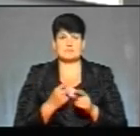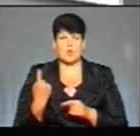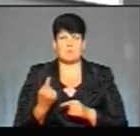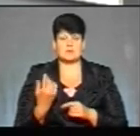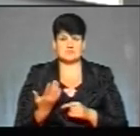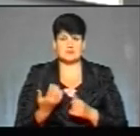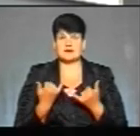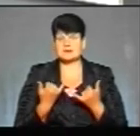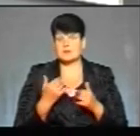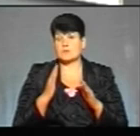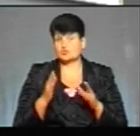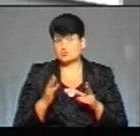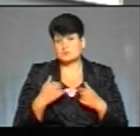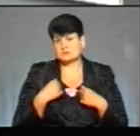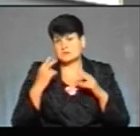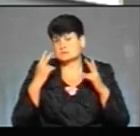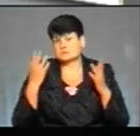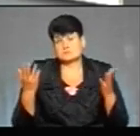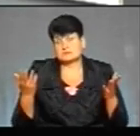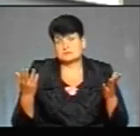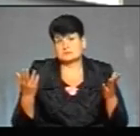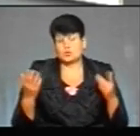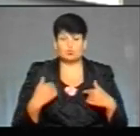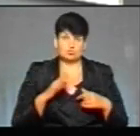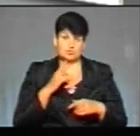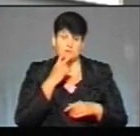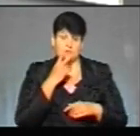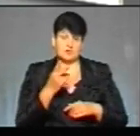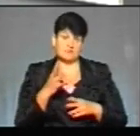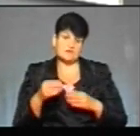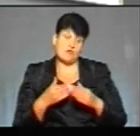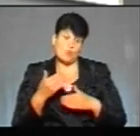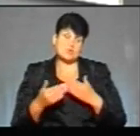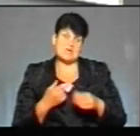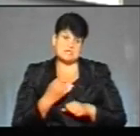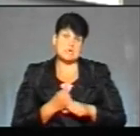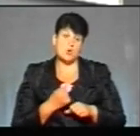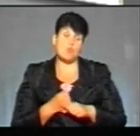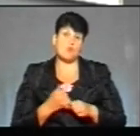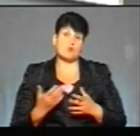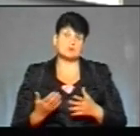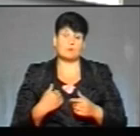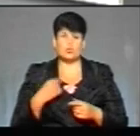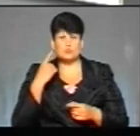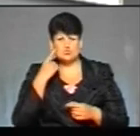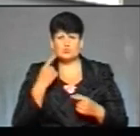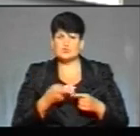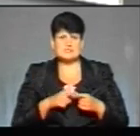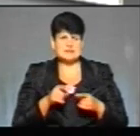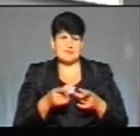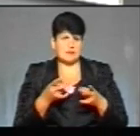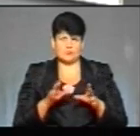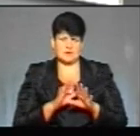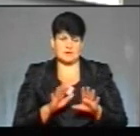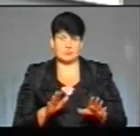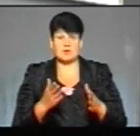Як зараз буде, також нам невідомо. Так? Тому ми будемо бачити це все в процесі роботи. На мою думку, це не потрібно, але якщо,